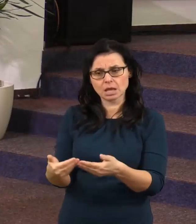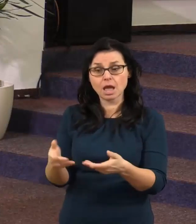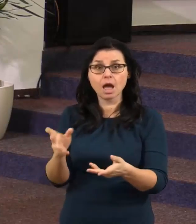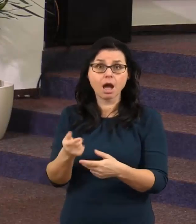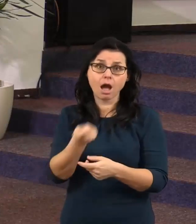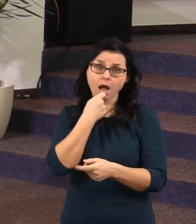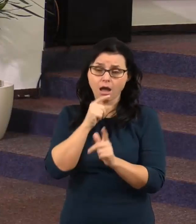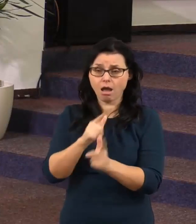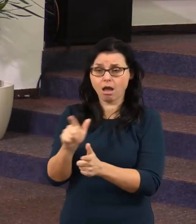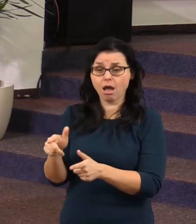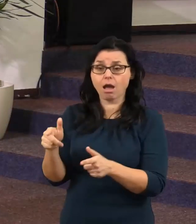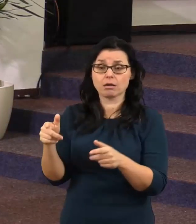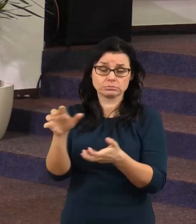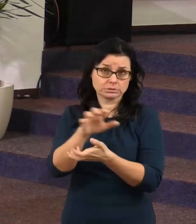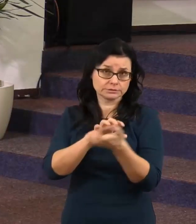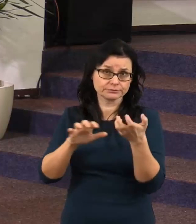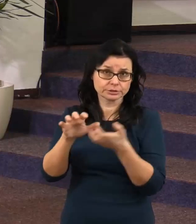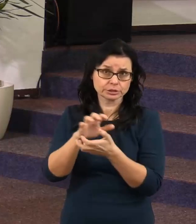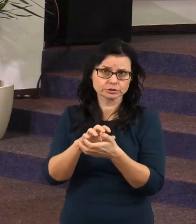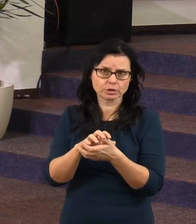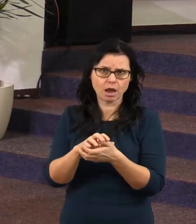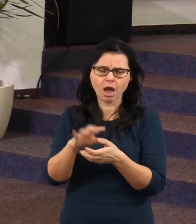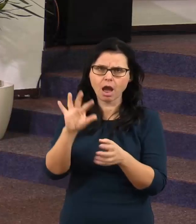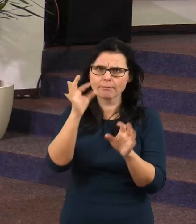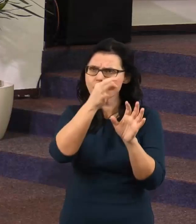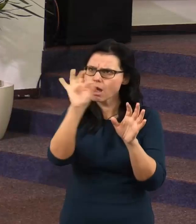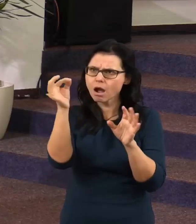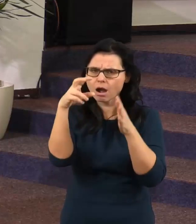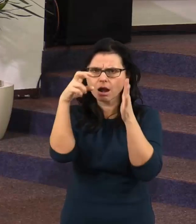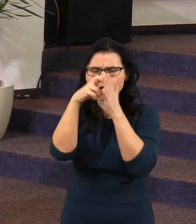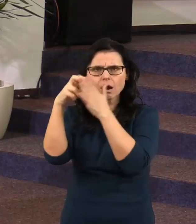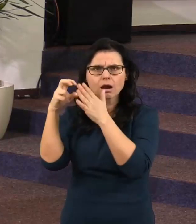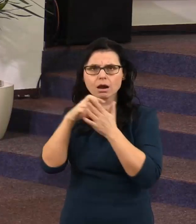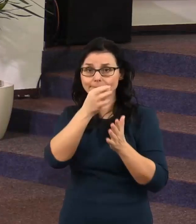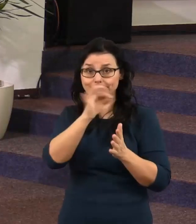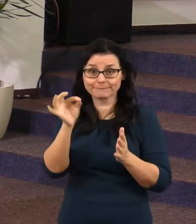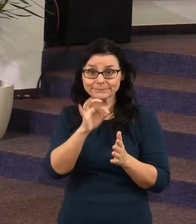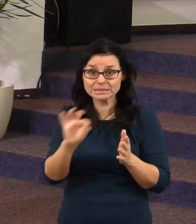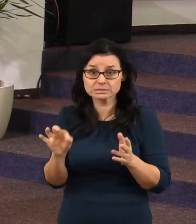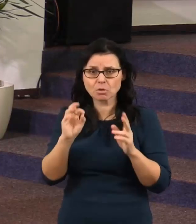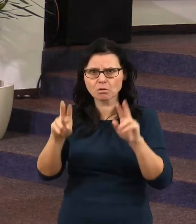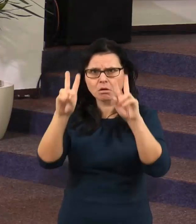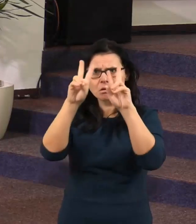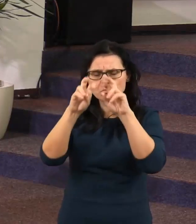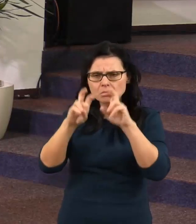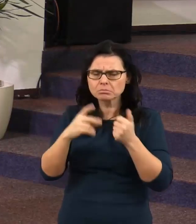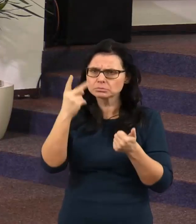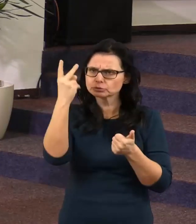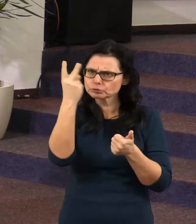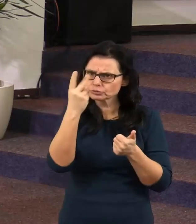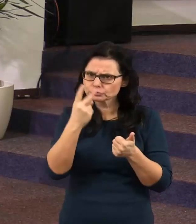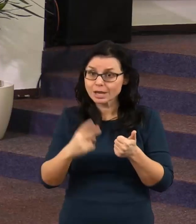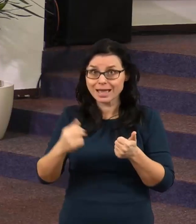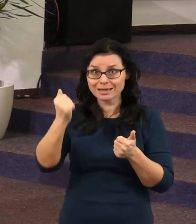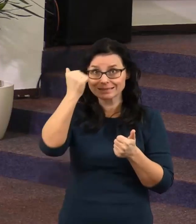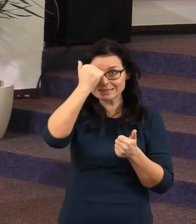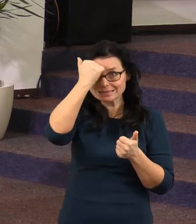dobytek a on byl popsán hieroglyfy. A na nich, na těch hieroglyfů, nebo na tomto kamení,